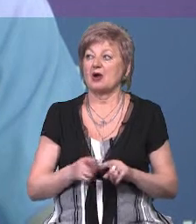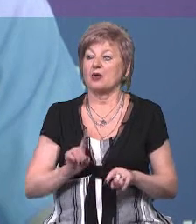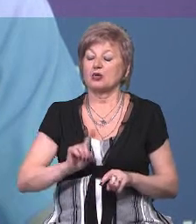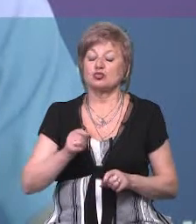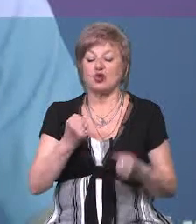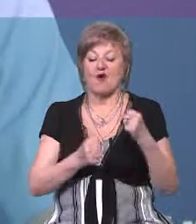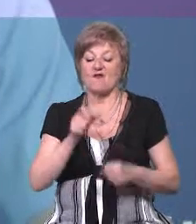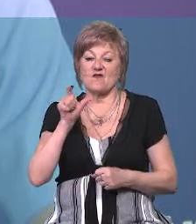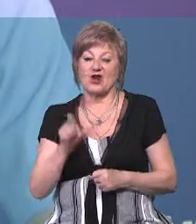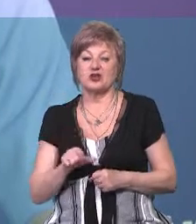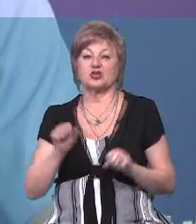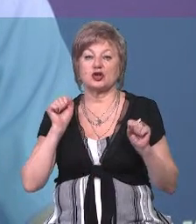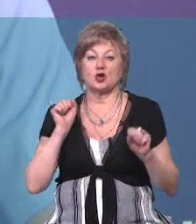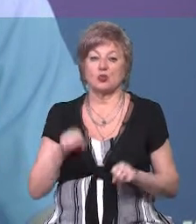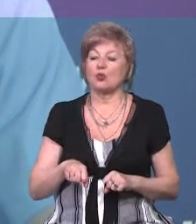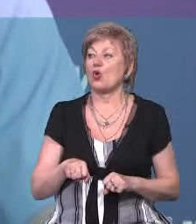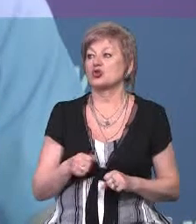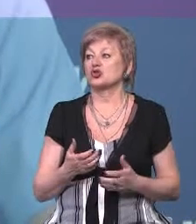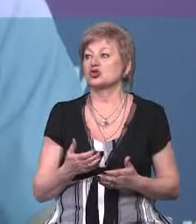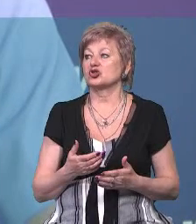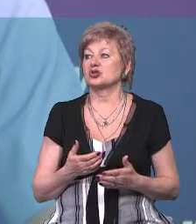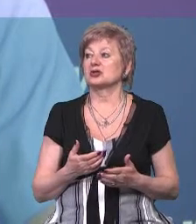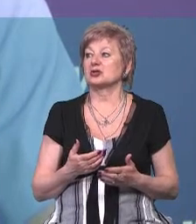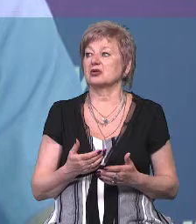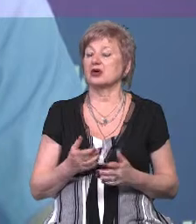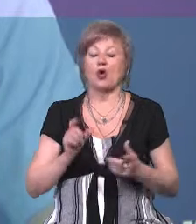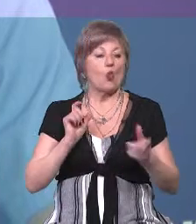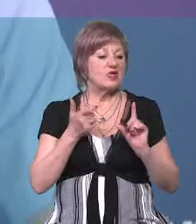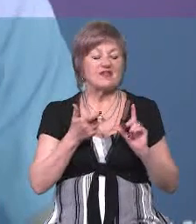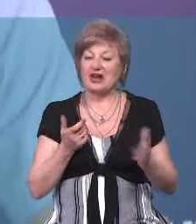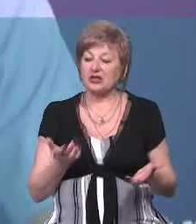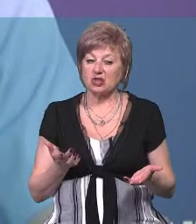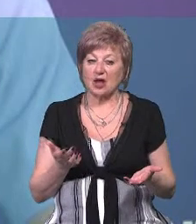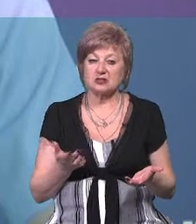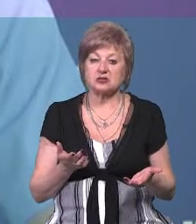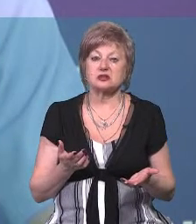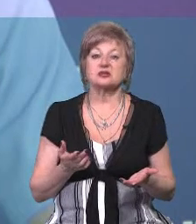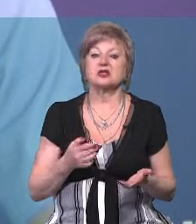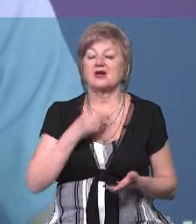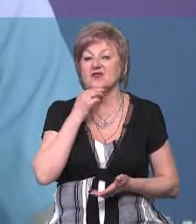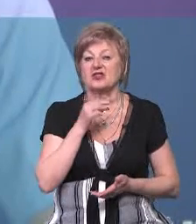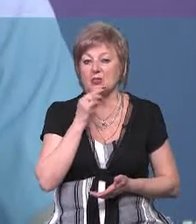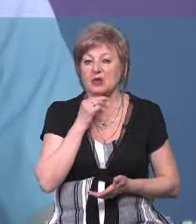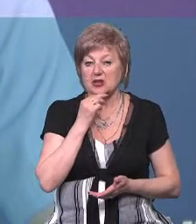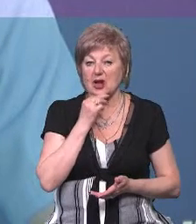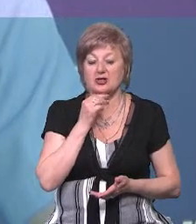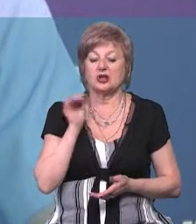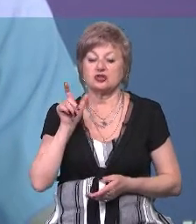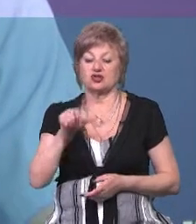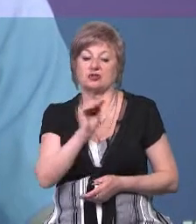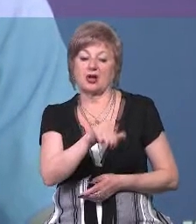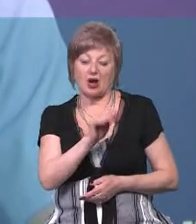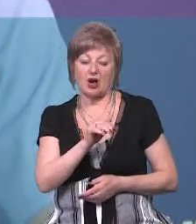може, гучна музика може відволікти увагу водія, і це